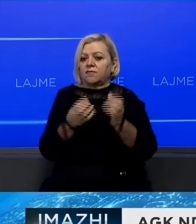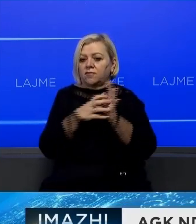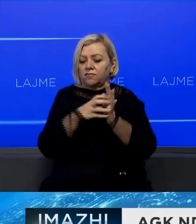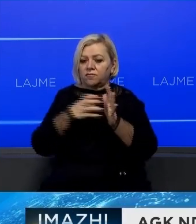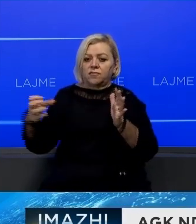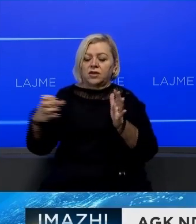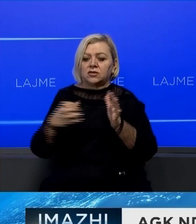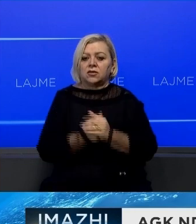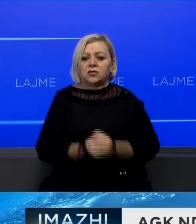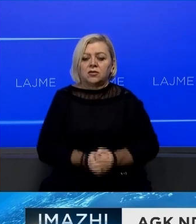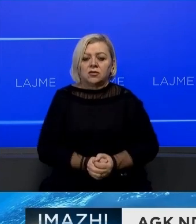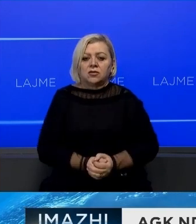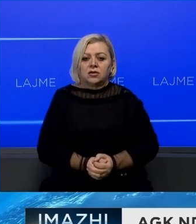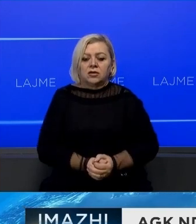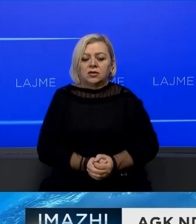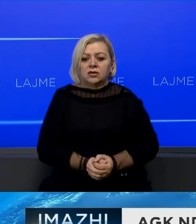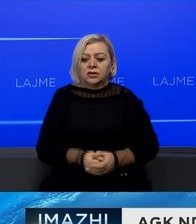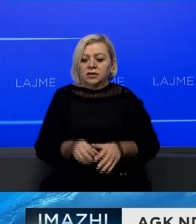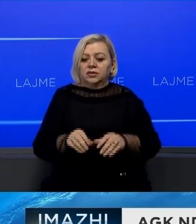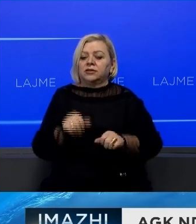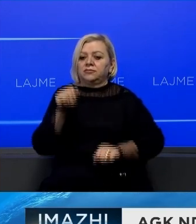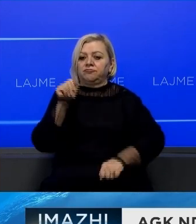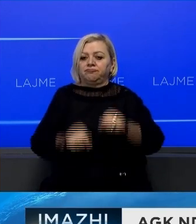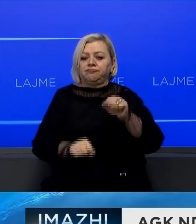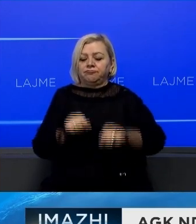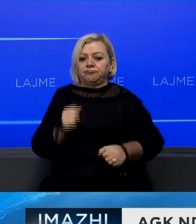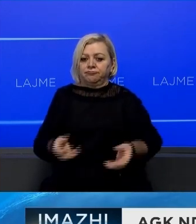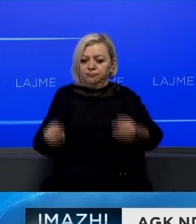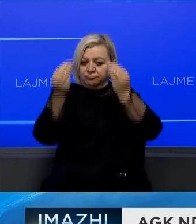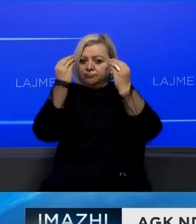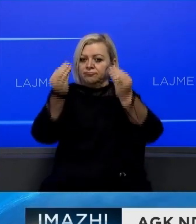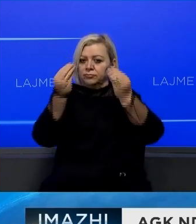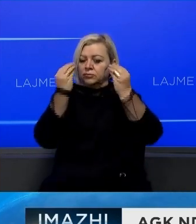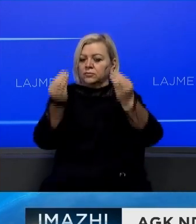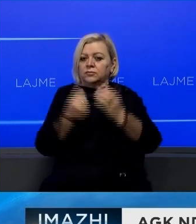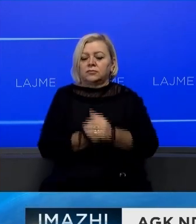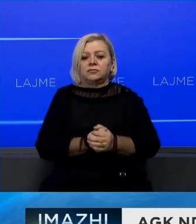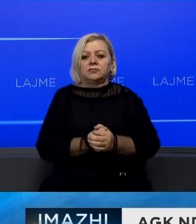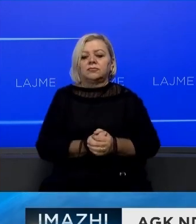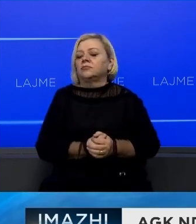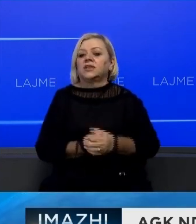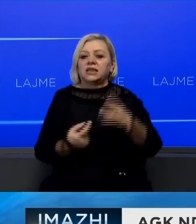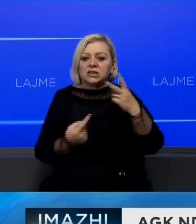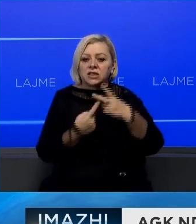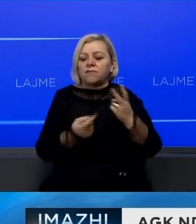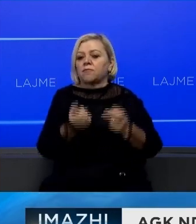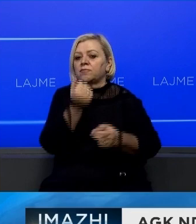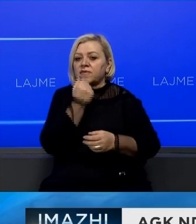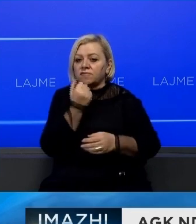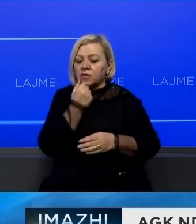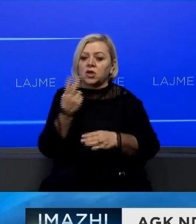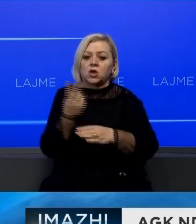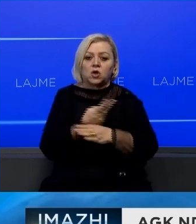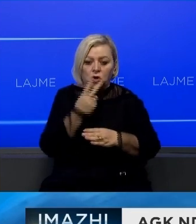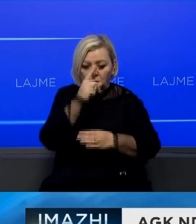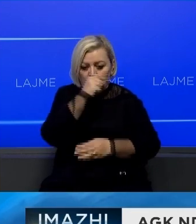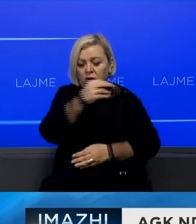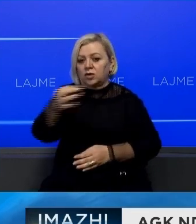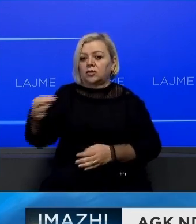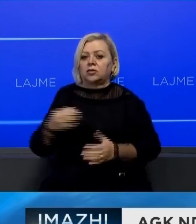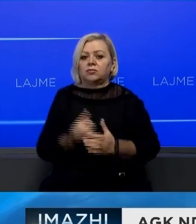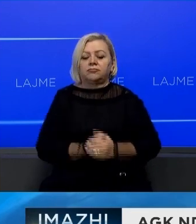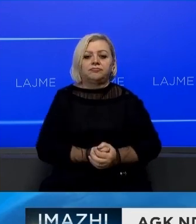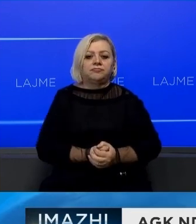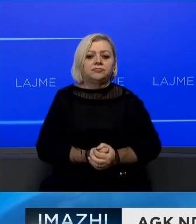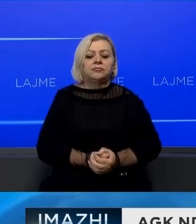mbetet në ngritjen e kapaciteteve për gazetarët, duke ndihmuar mediat private, mediat lokale, të vogla gjithashtu që kalojnë